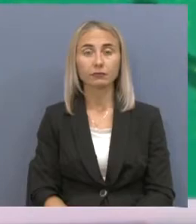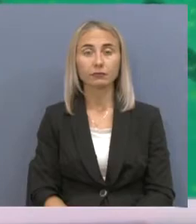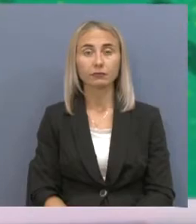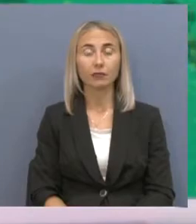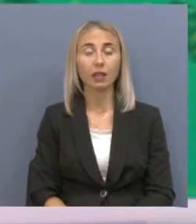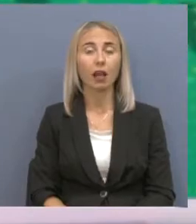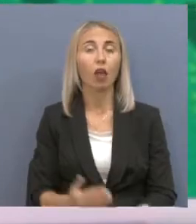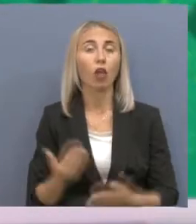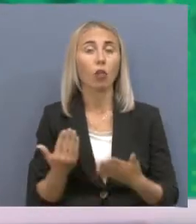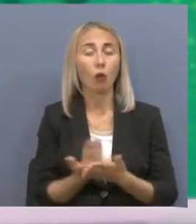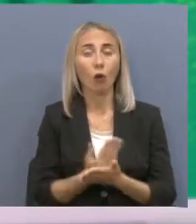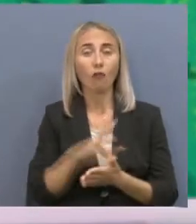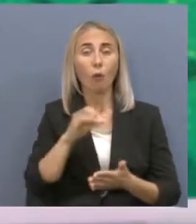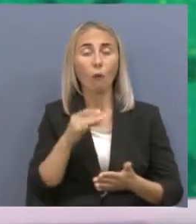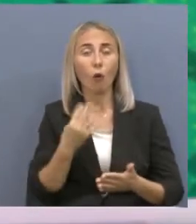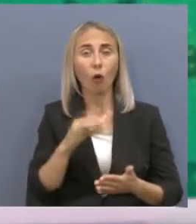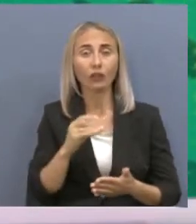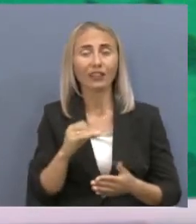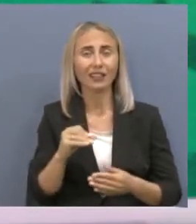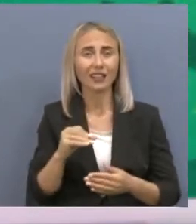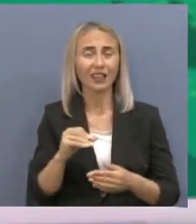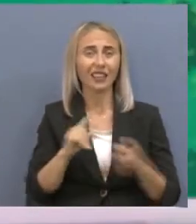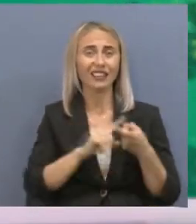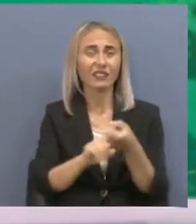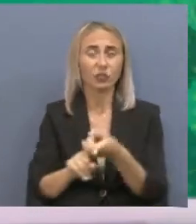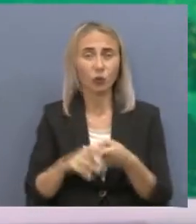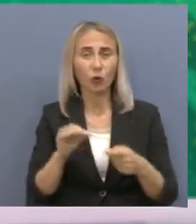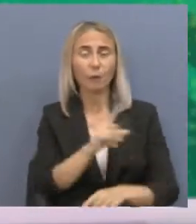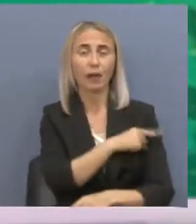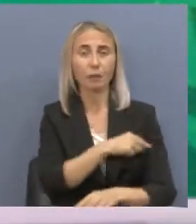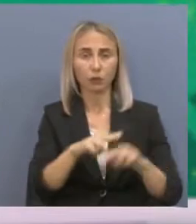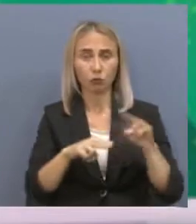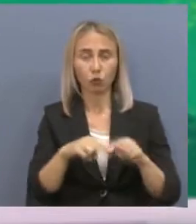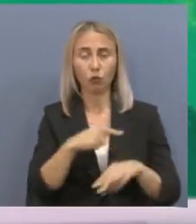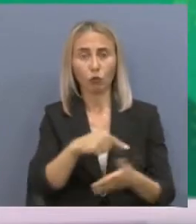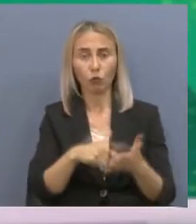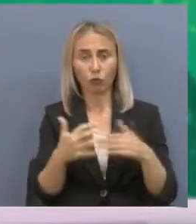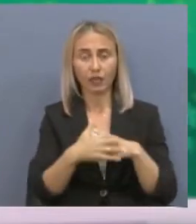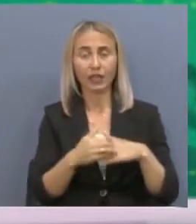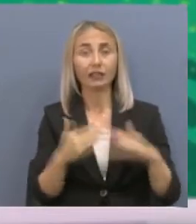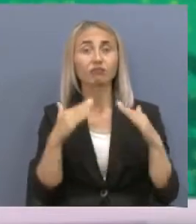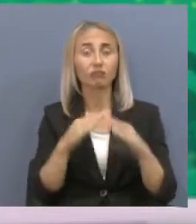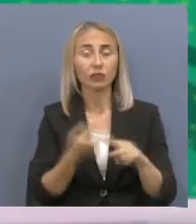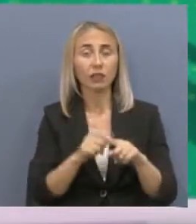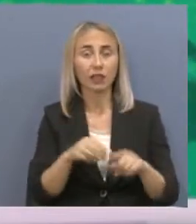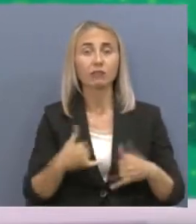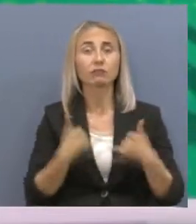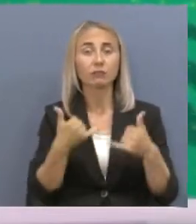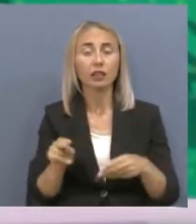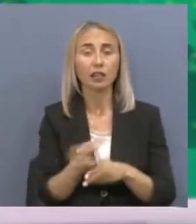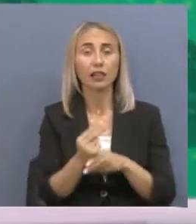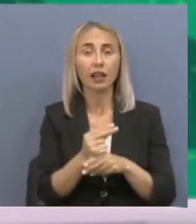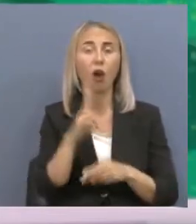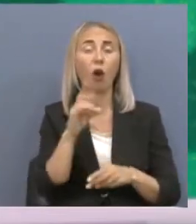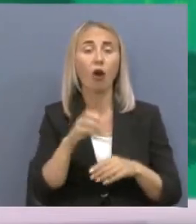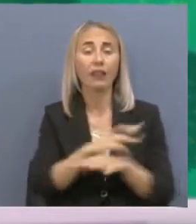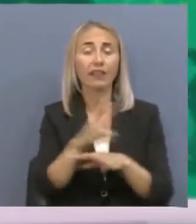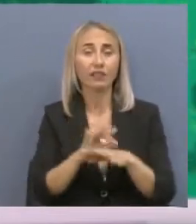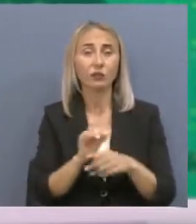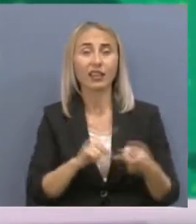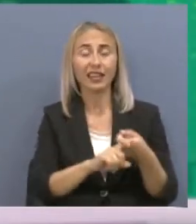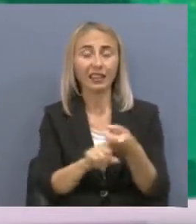Новую модульную инфекционную больницу построят в Кокшетау. Медицинское учреждение будет предназначено для лечения больных коронавирусной